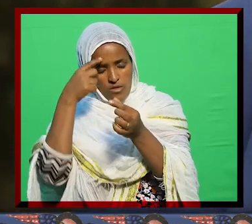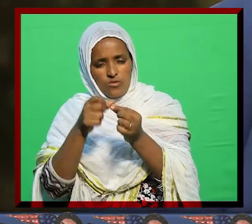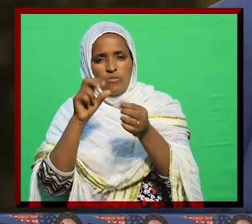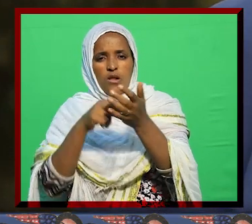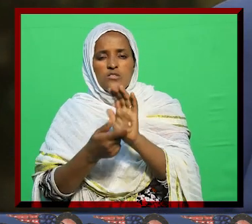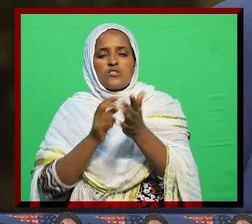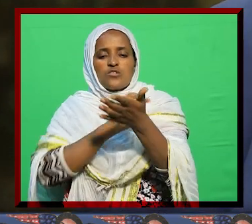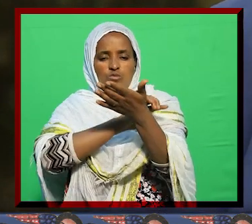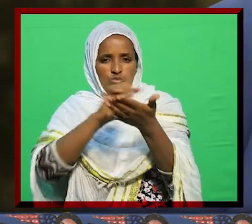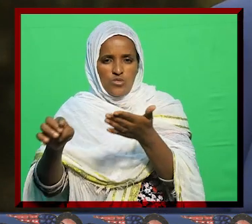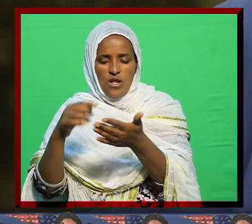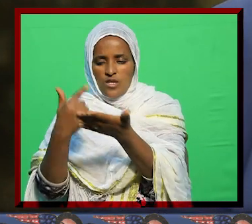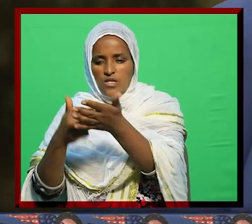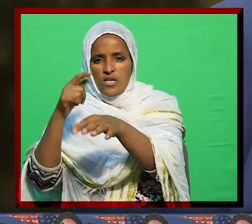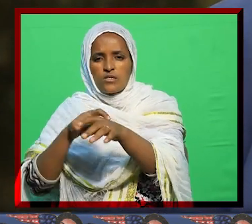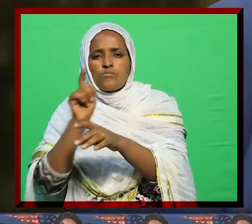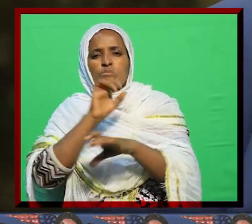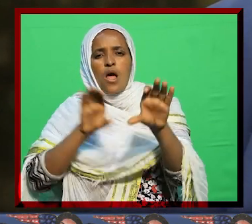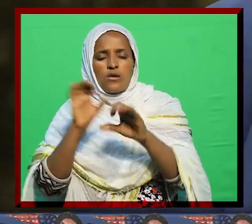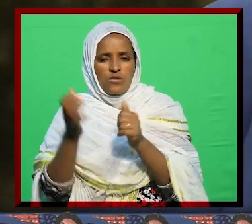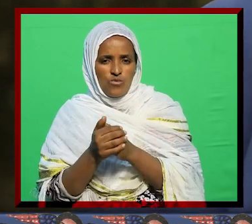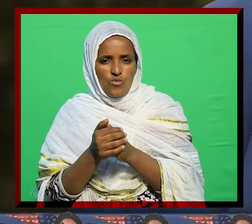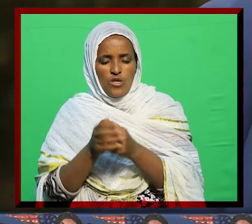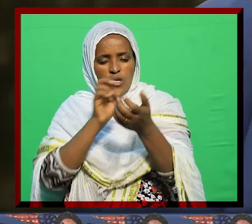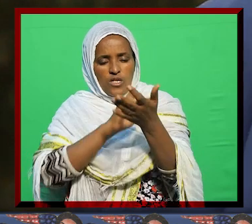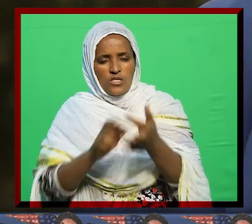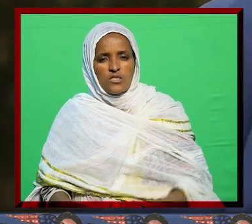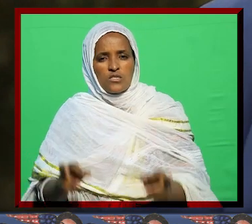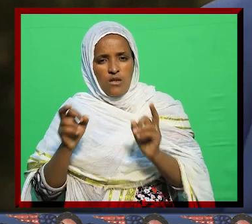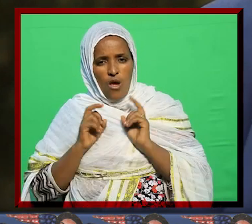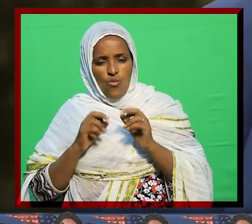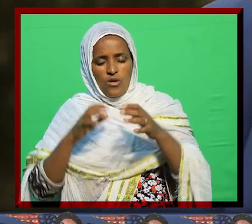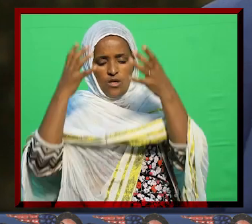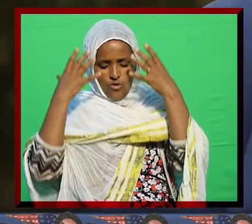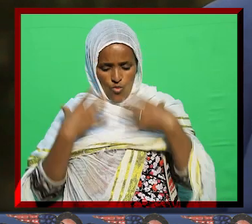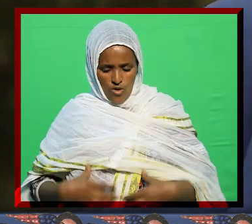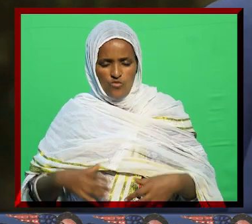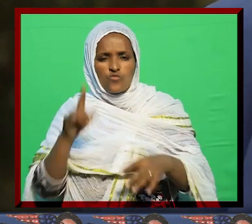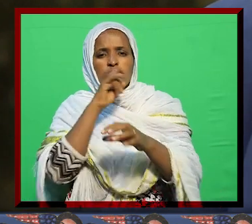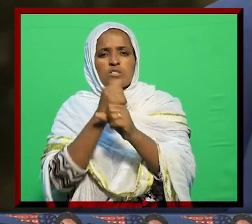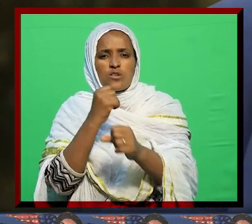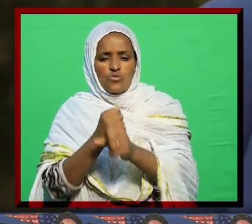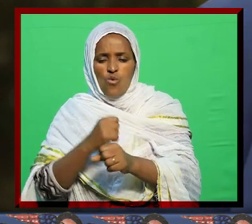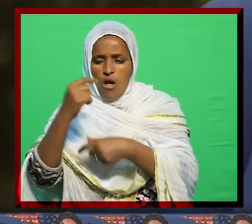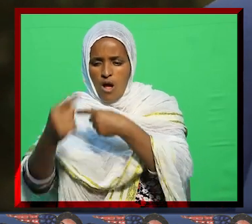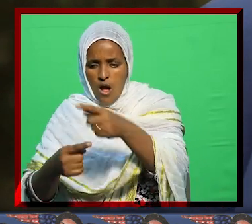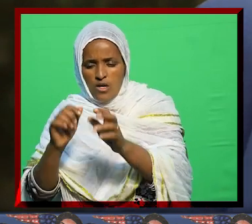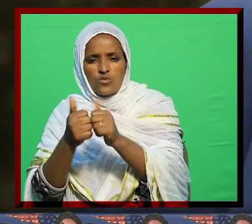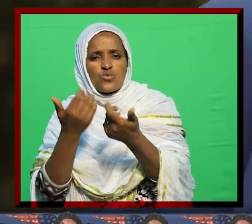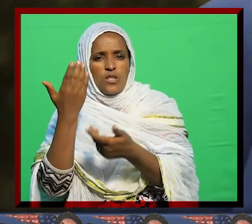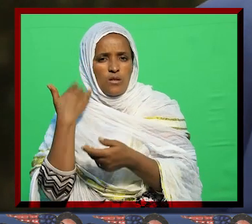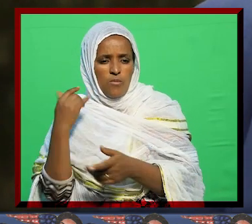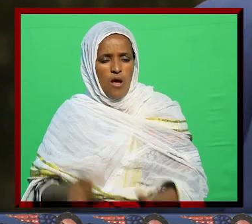ማለት ቅዱሳን ያን ምን አድርገው ነው የቅድስና ህይወት የተጎናጸፉት? ምን አድርገው ነው? ምን ሰርተው